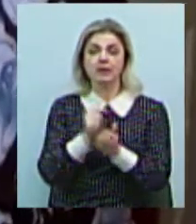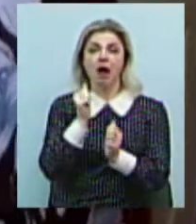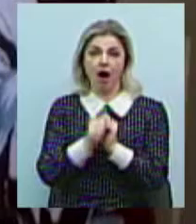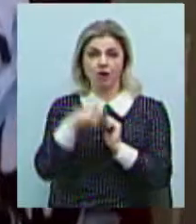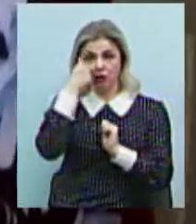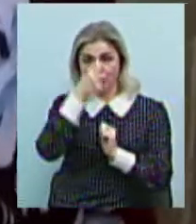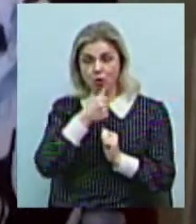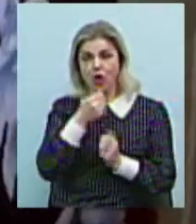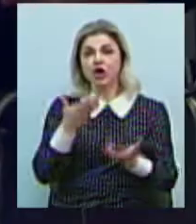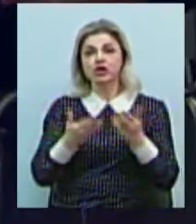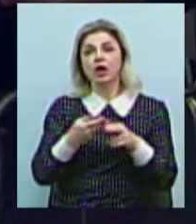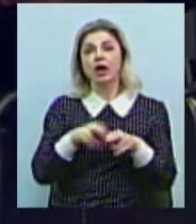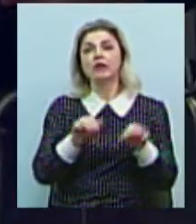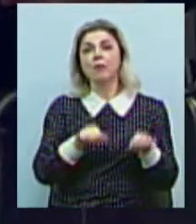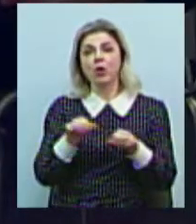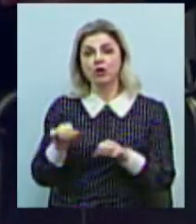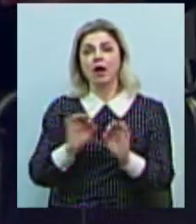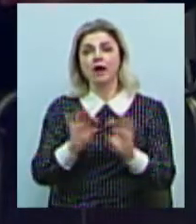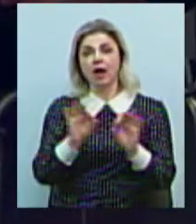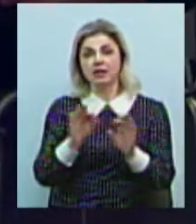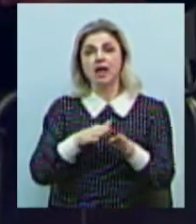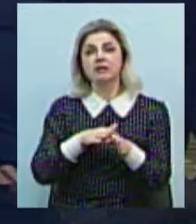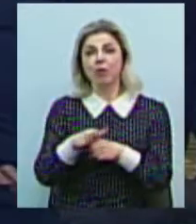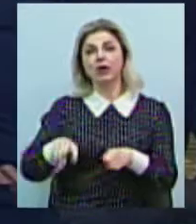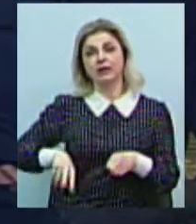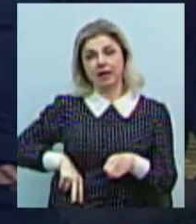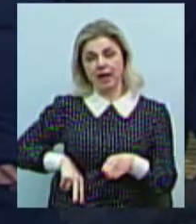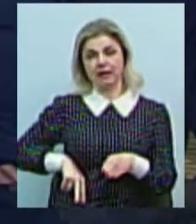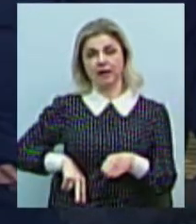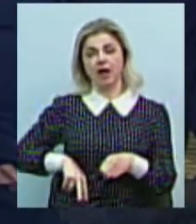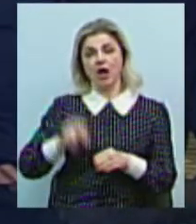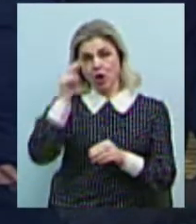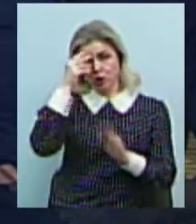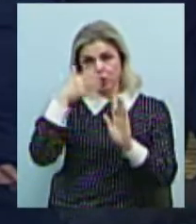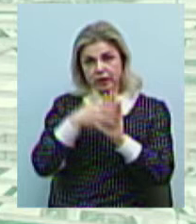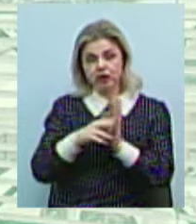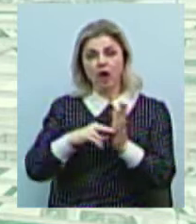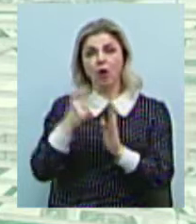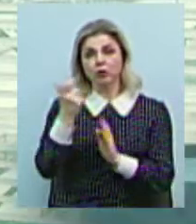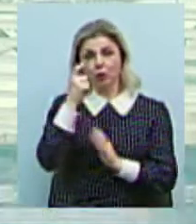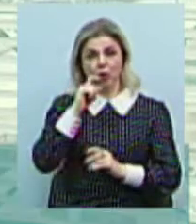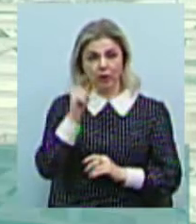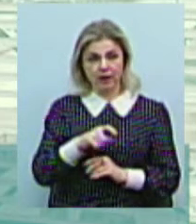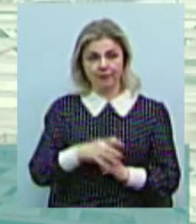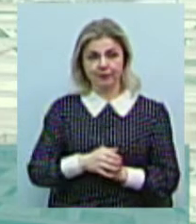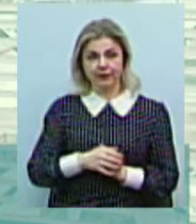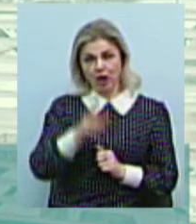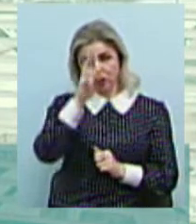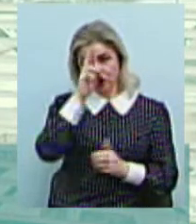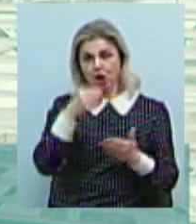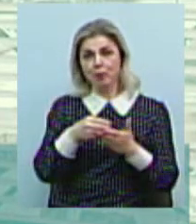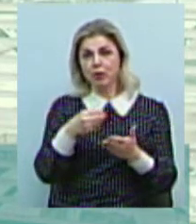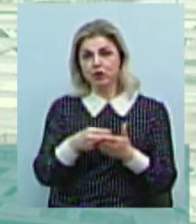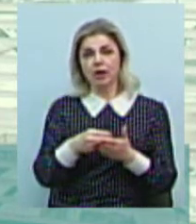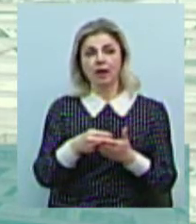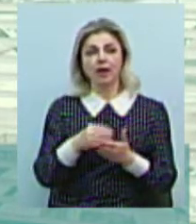можливо, розповідає Олег Устенко, виконавчий директор Міжнародного фонду Блейзера, який досліджує економіку України. Державний бюджет точно не